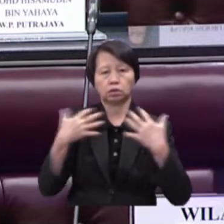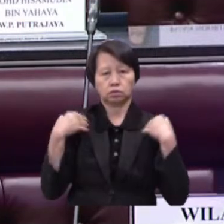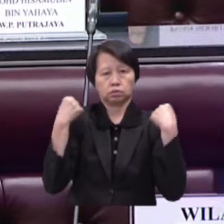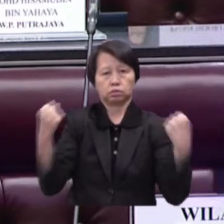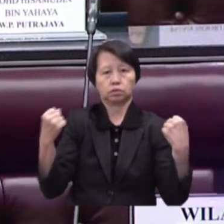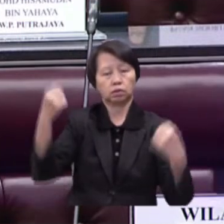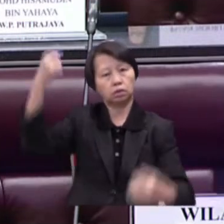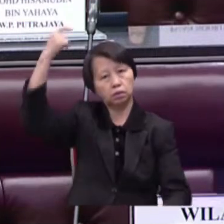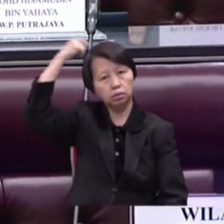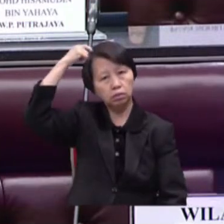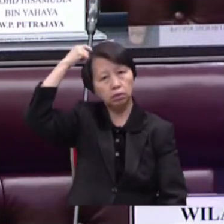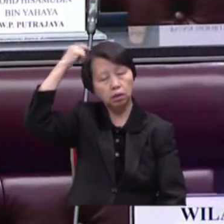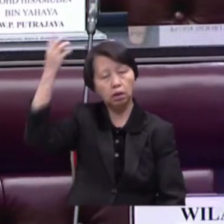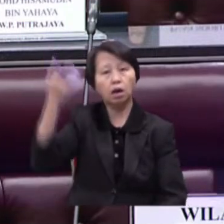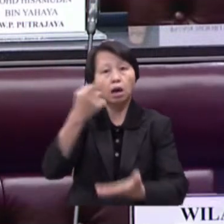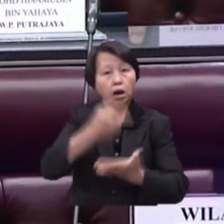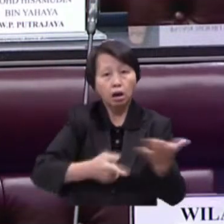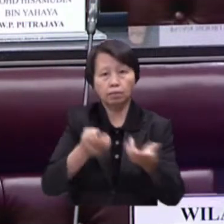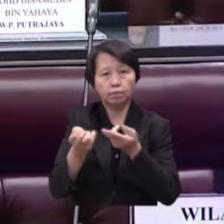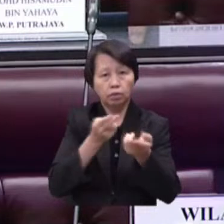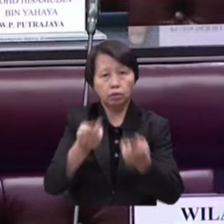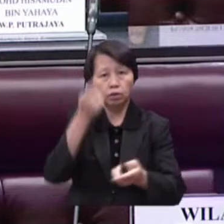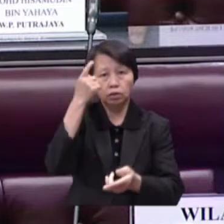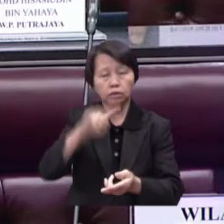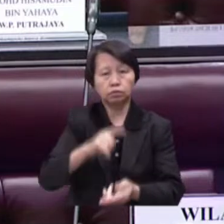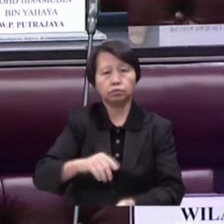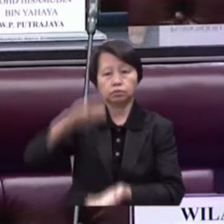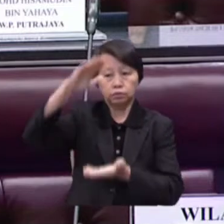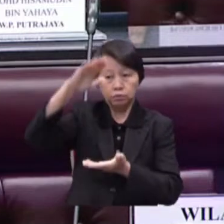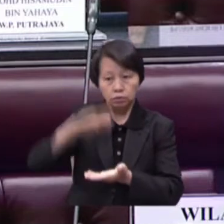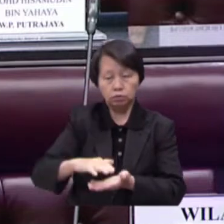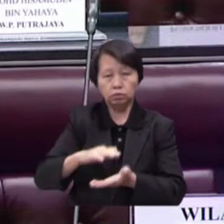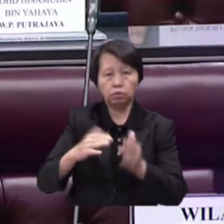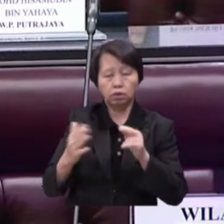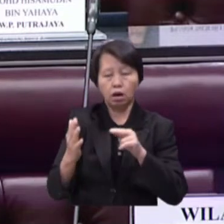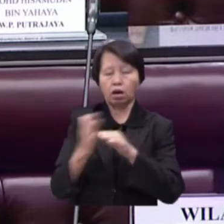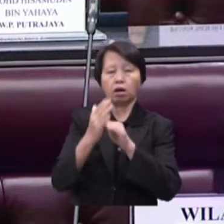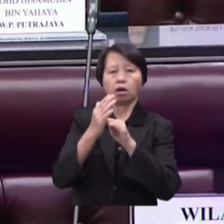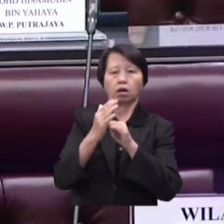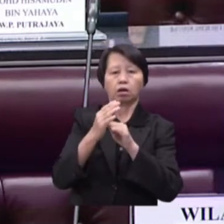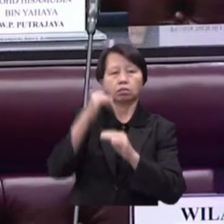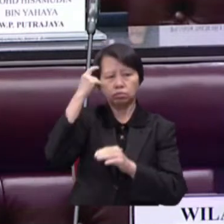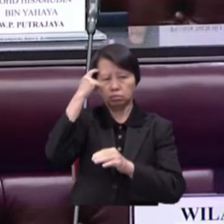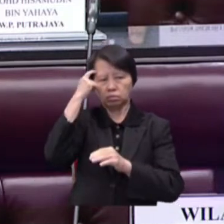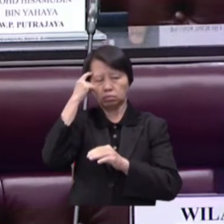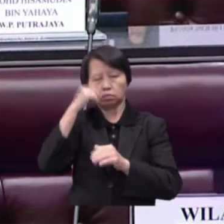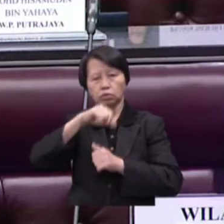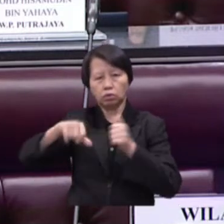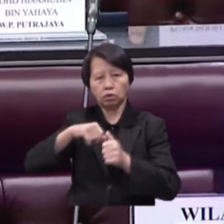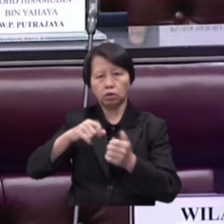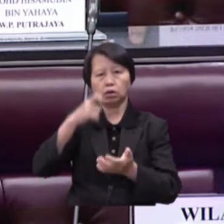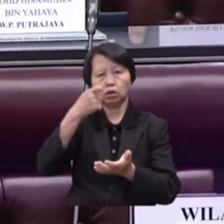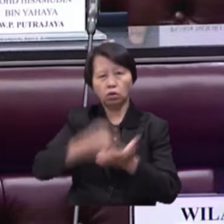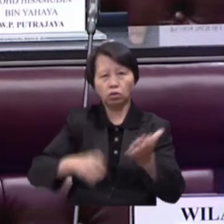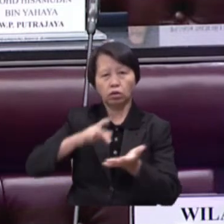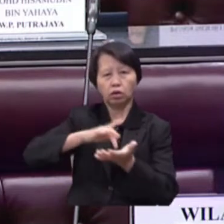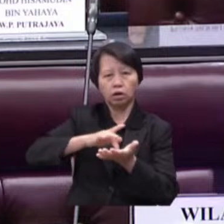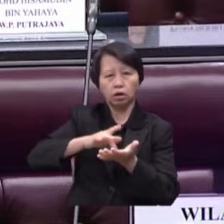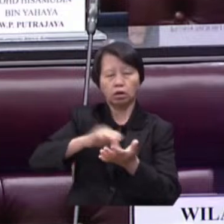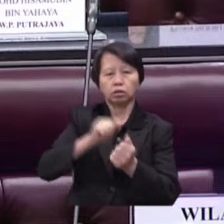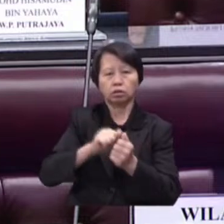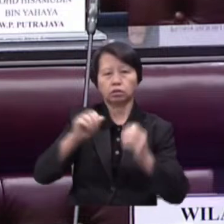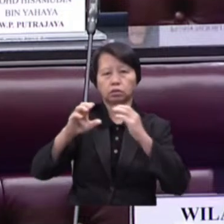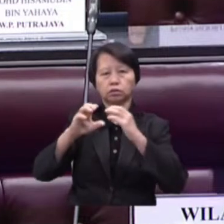mental Apakah usaha untuk mengurangkan kehalangan stigma sosial kos rawatan dan